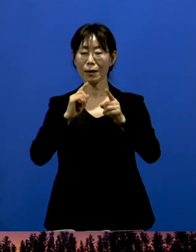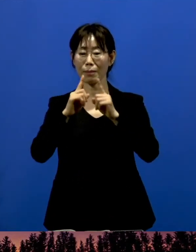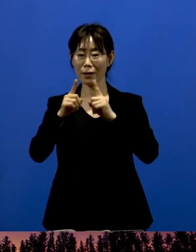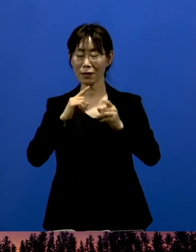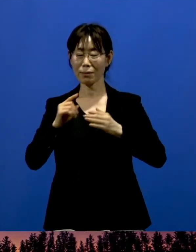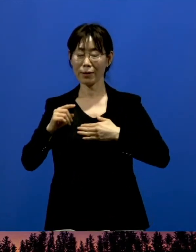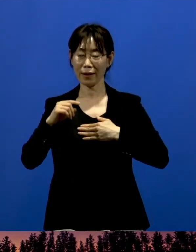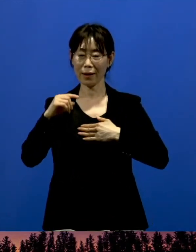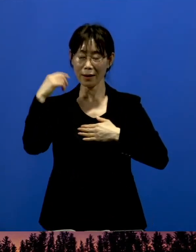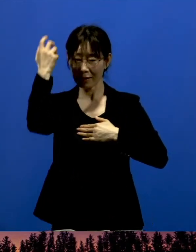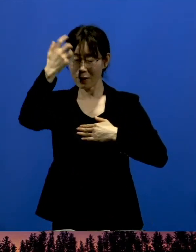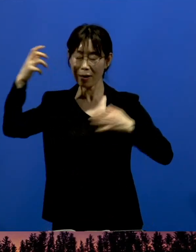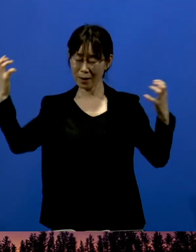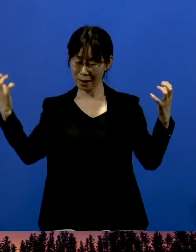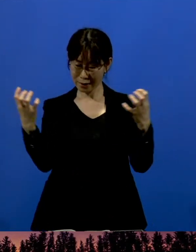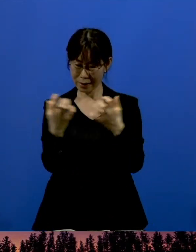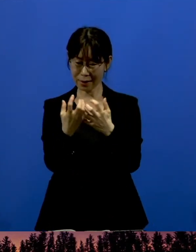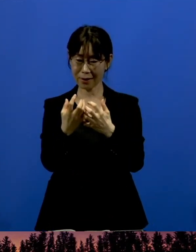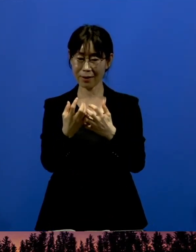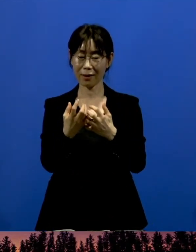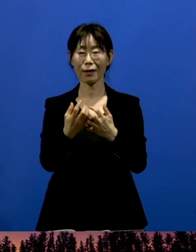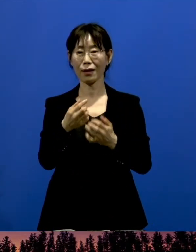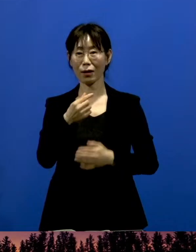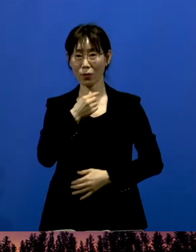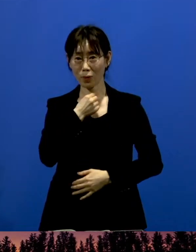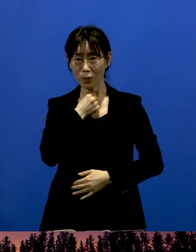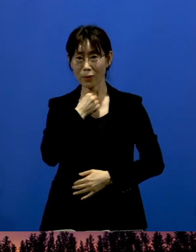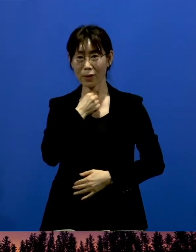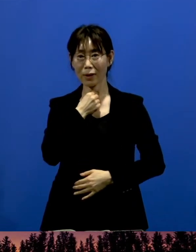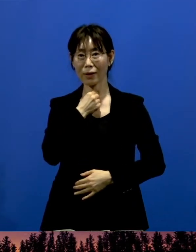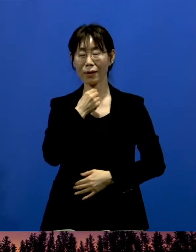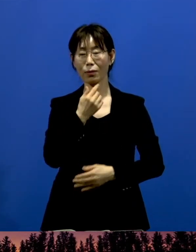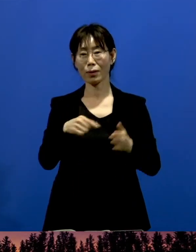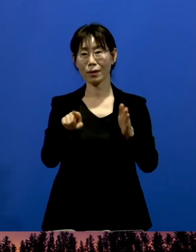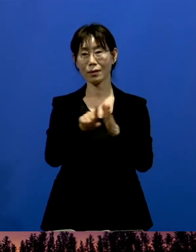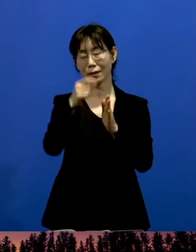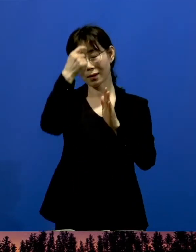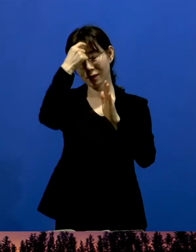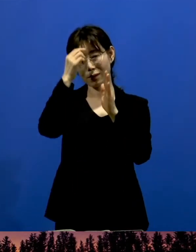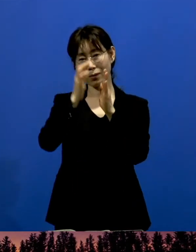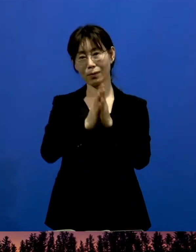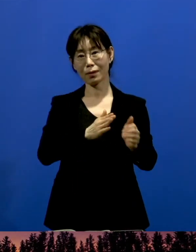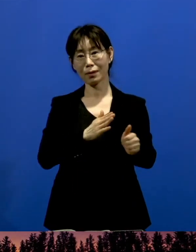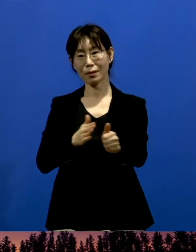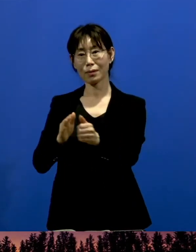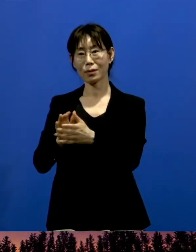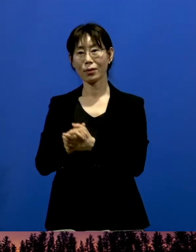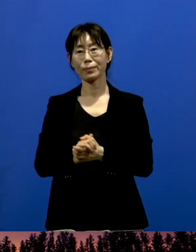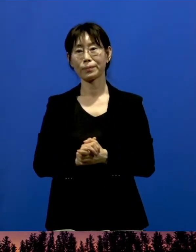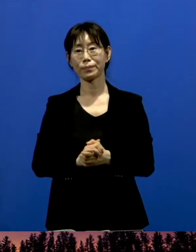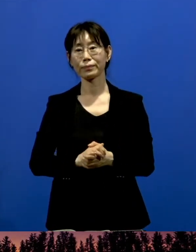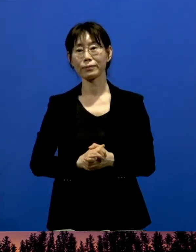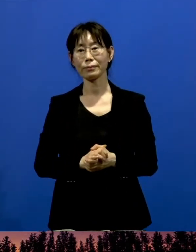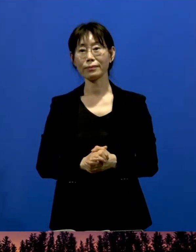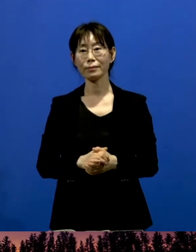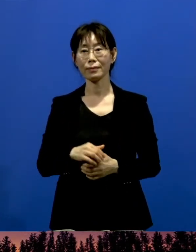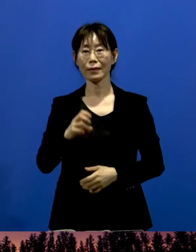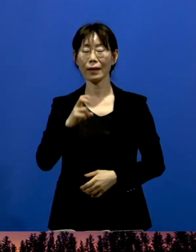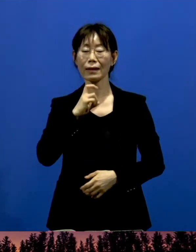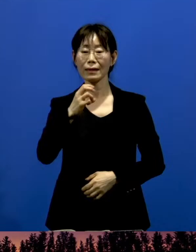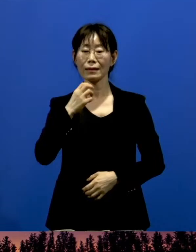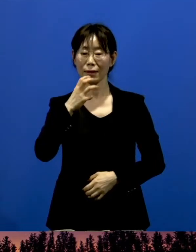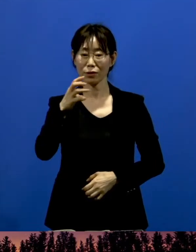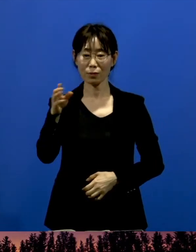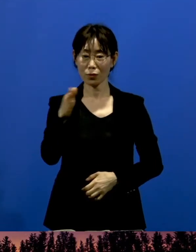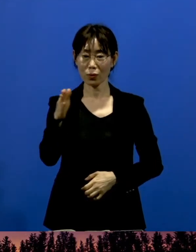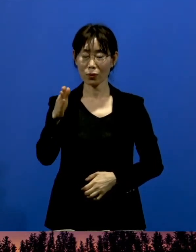사로잡도록 찬양하는 가운데 주님의 임재의 압도를 당하는. 그래서 여러분들이 한 20-30분이라도 쭉 깊이